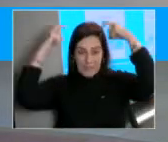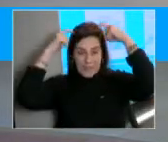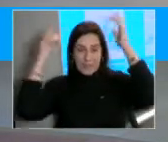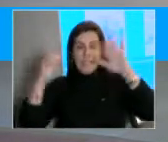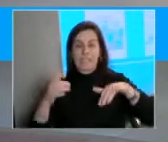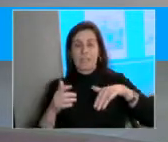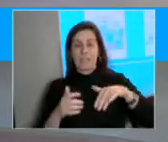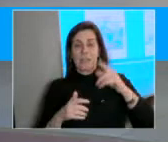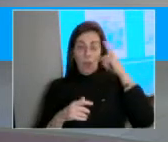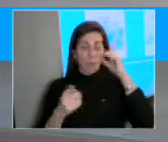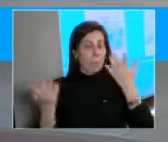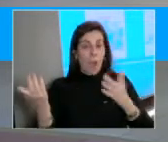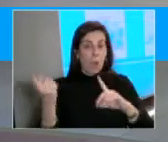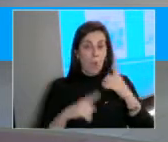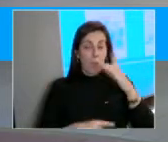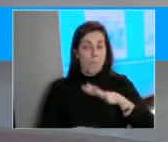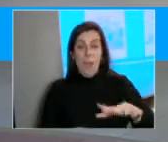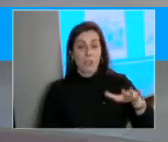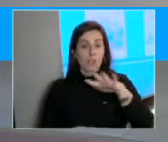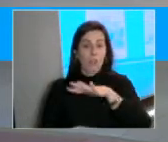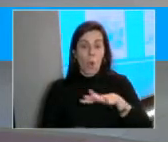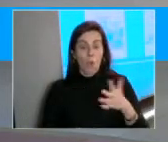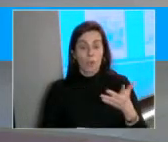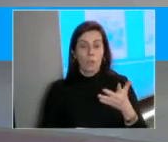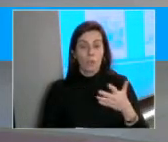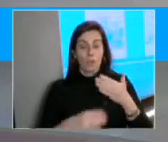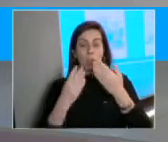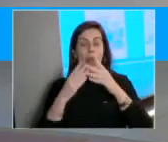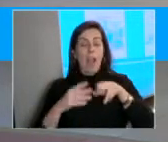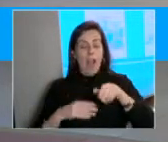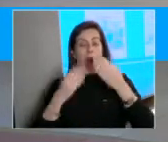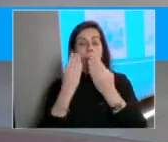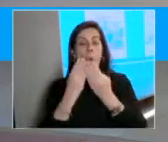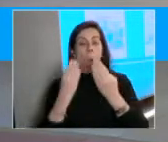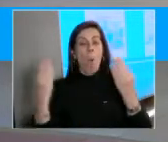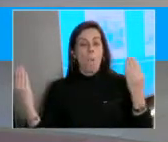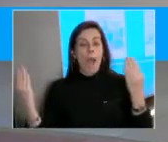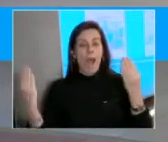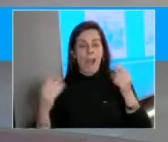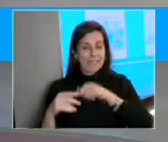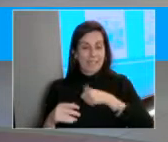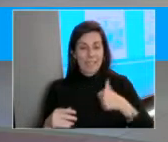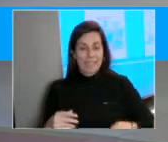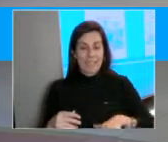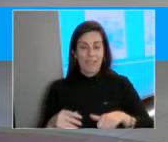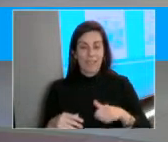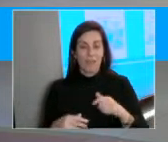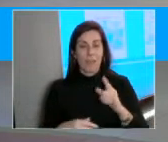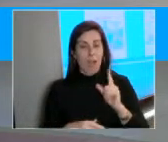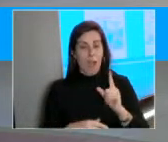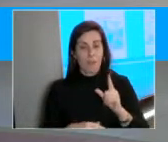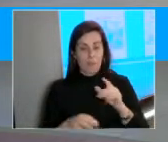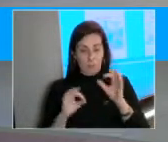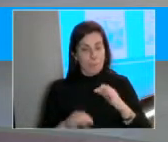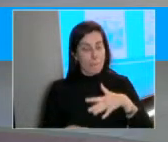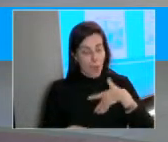העיר האסורה, אני לא יודע מה קורה, נגיד, באזור של החומה הסינית, אמנם זה מקום פתוח, אז אני מתאר עצמי שאי אפשר לסגור אותו, אבל האם